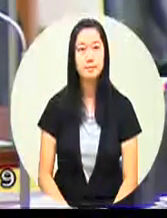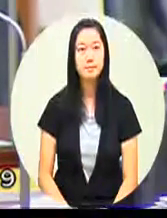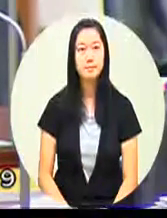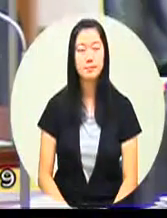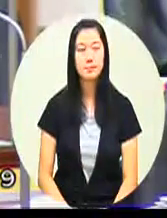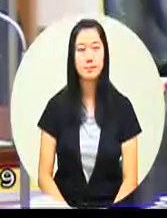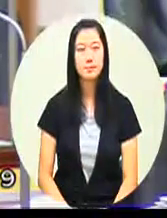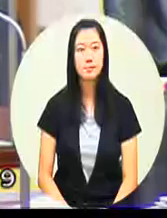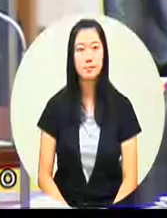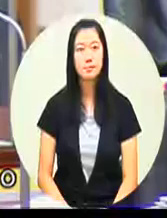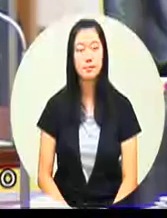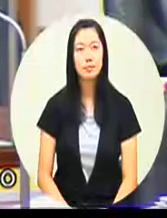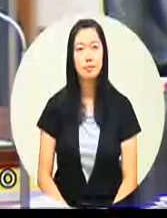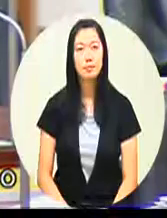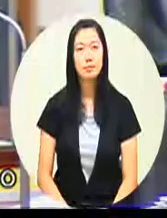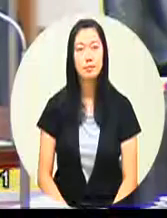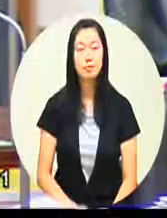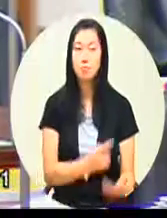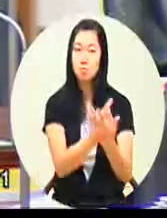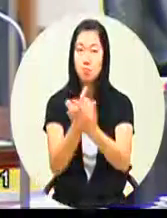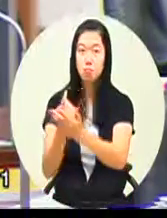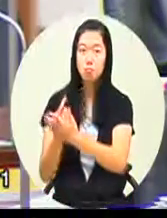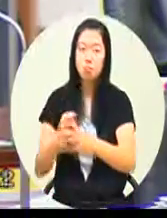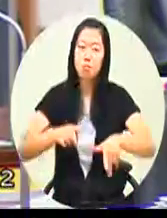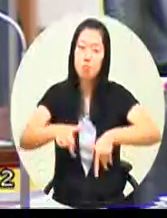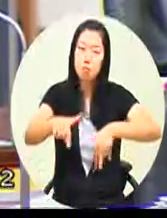说齁，每一只流浪犬啊